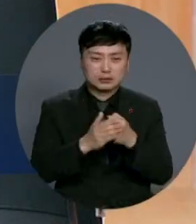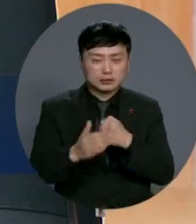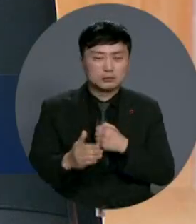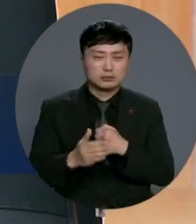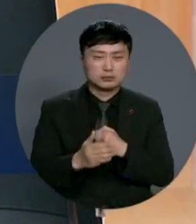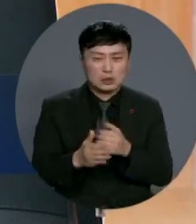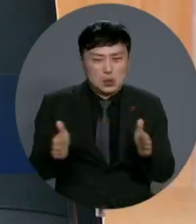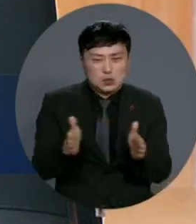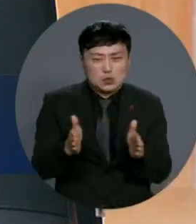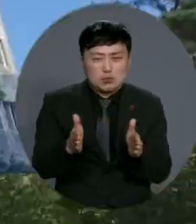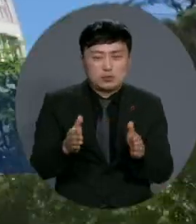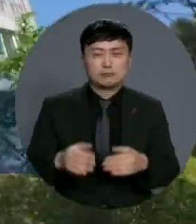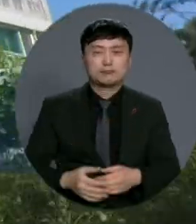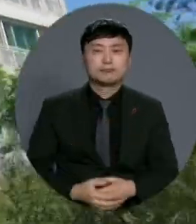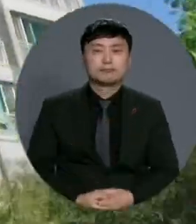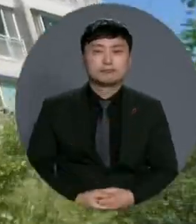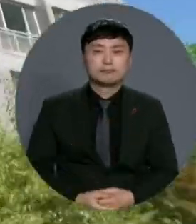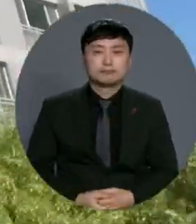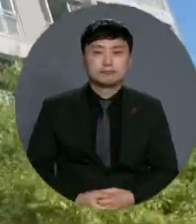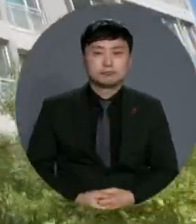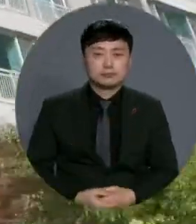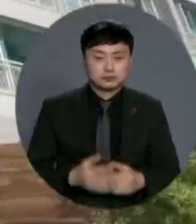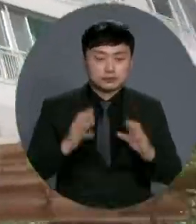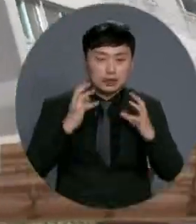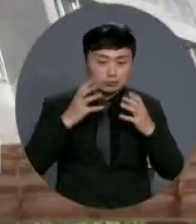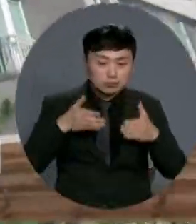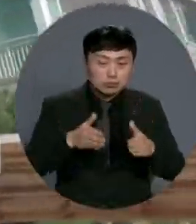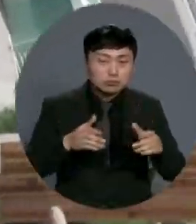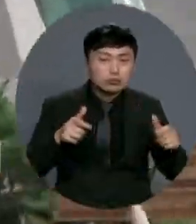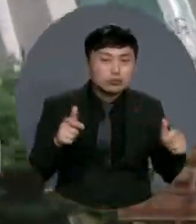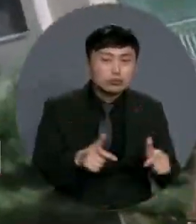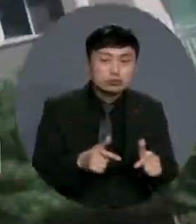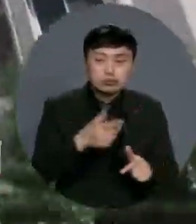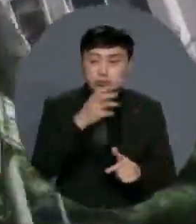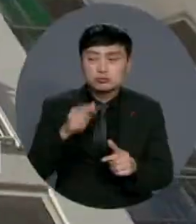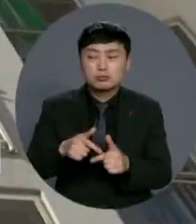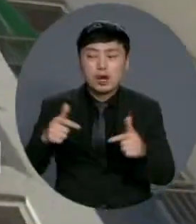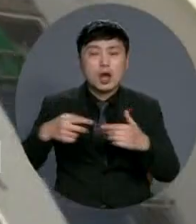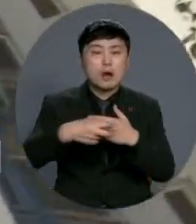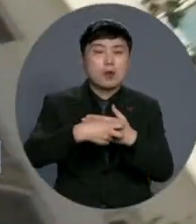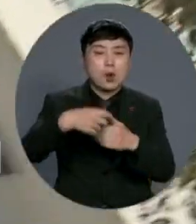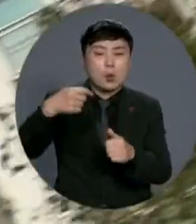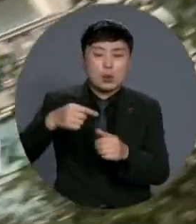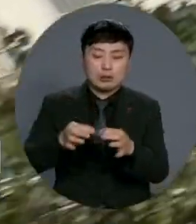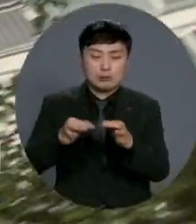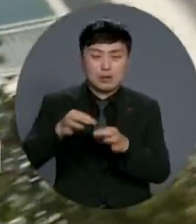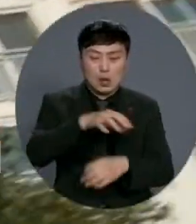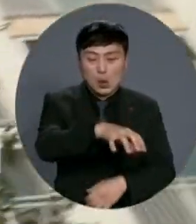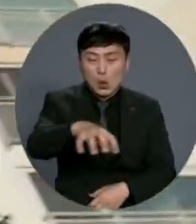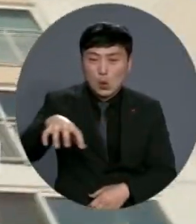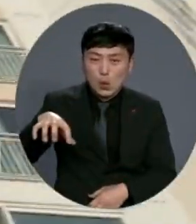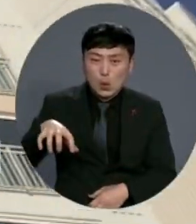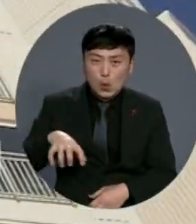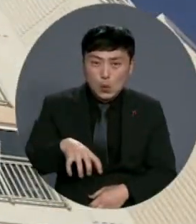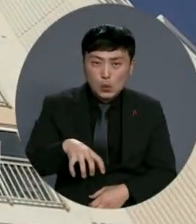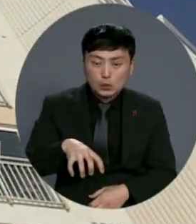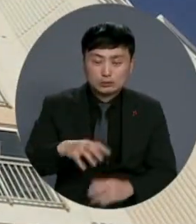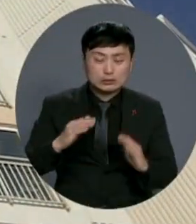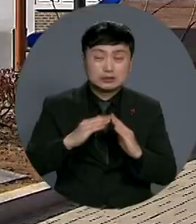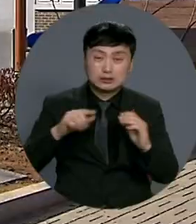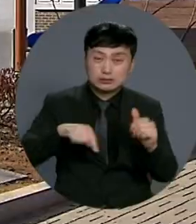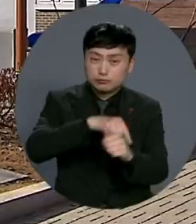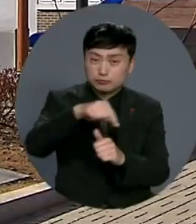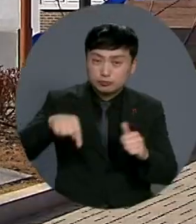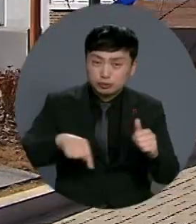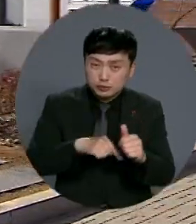공간이 안 나오는 거예요 이렇듯 저출생 고령화로 교육과 병원 상권 편의시설 등 경주 여권을